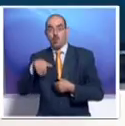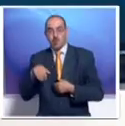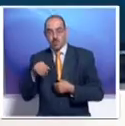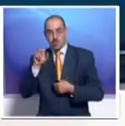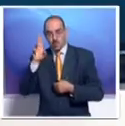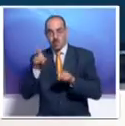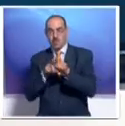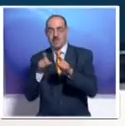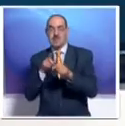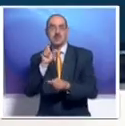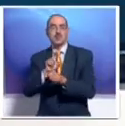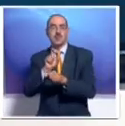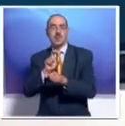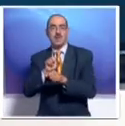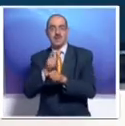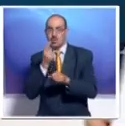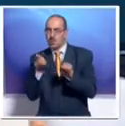بصفة مراقبين.